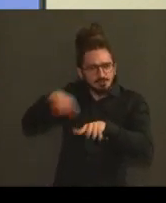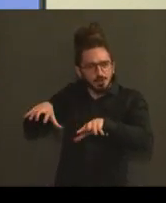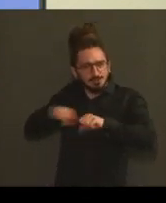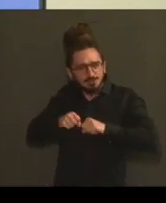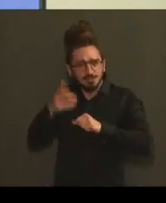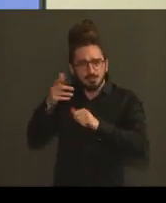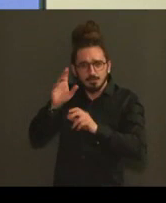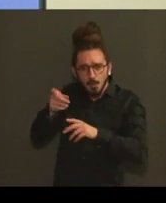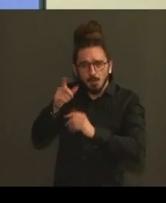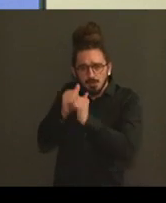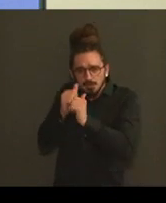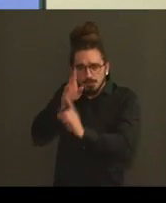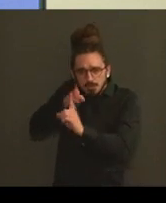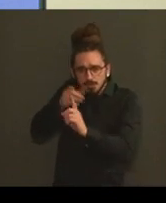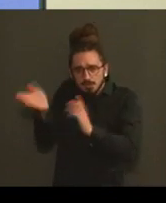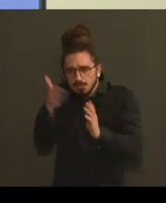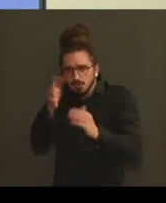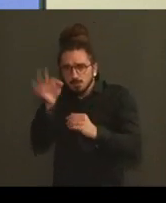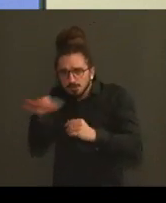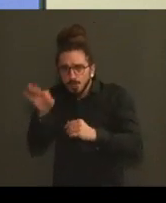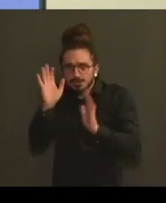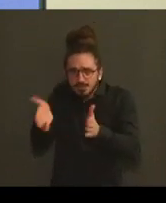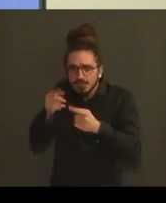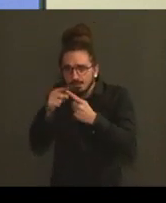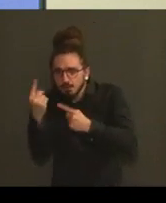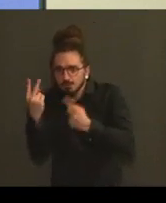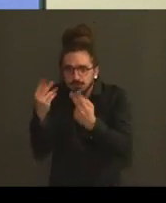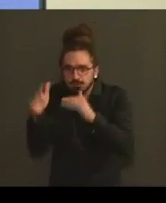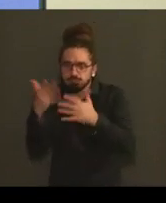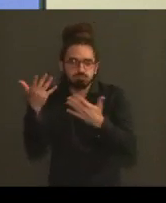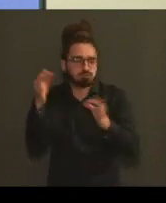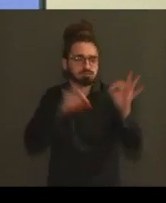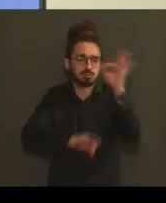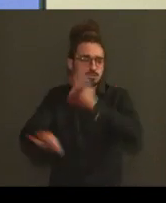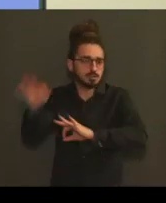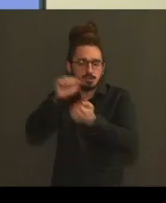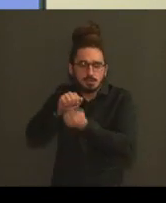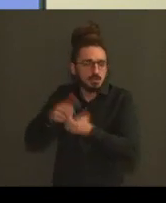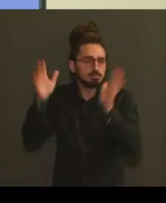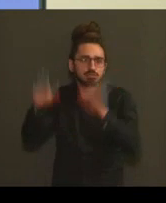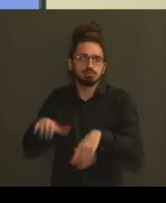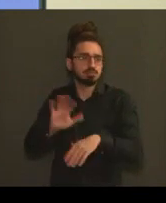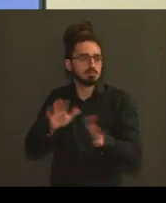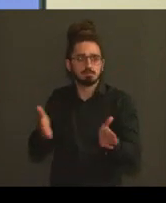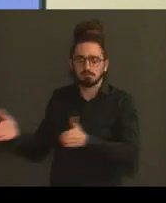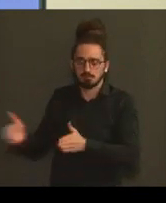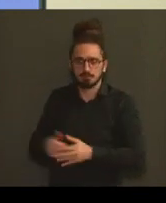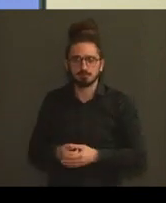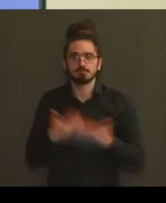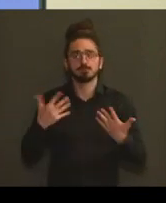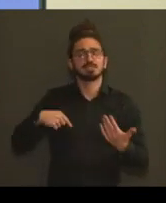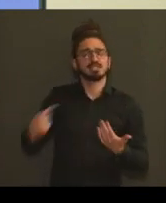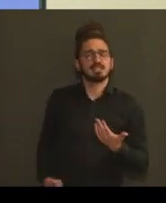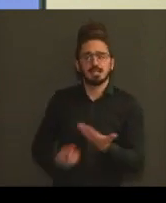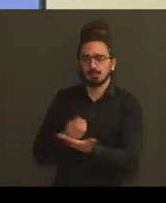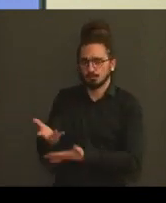lors d'une pandémie. Enfin, dernier point, les données recensées actuellement d'effets